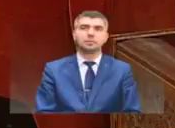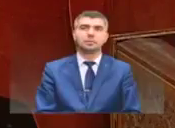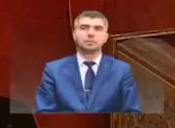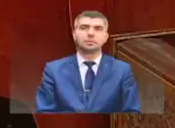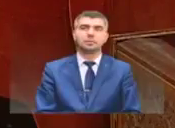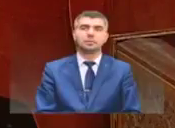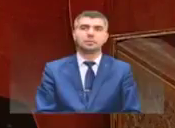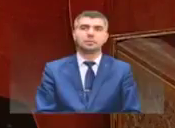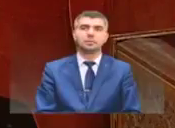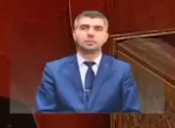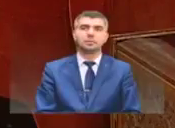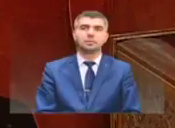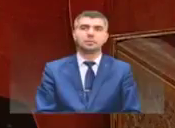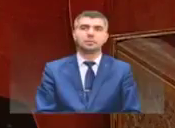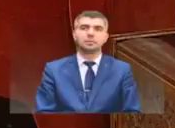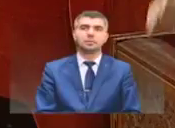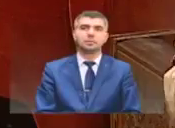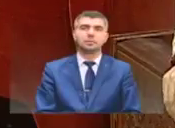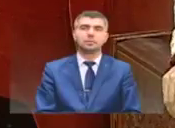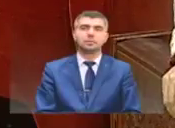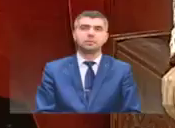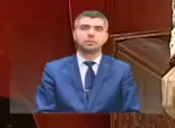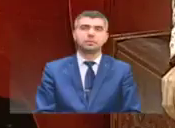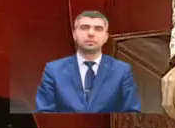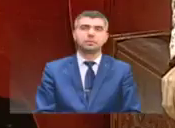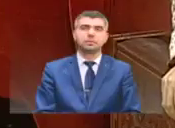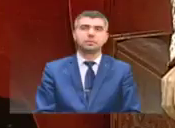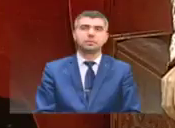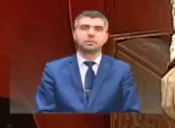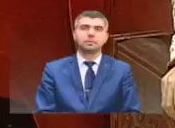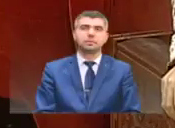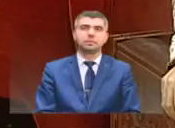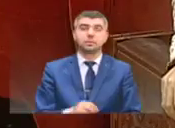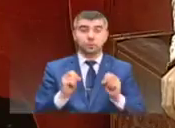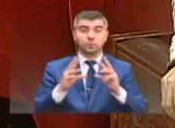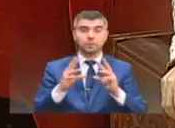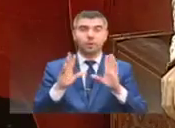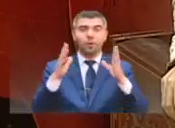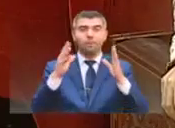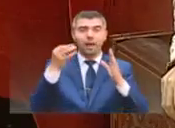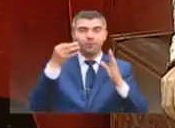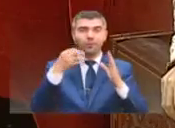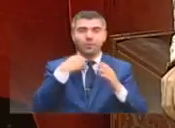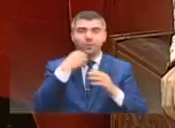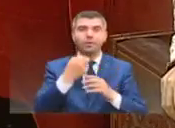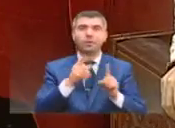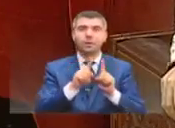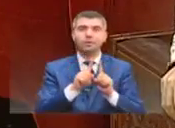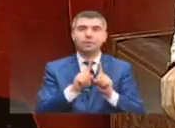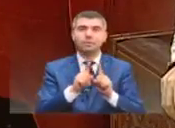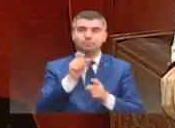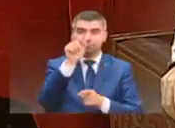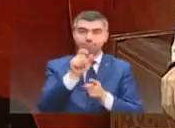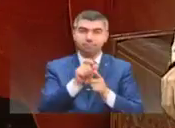الكونتور. عاود ضبط الوقت للسيده كاتبه الدوله. احييك على هذه النبره والحرقه اللي تكلمتي فيها على واحد المنطقه اللي انا